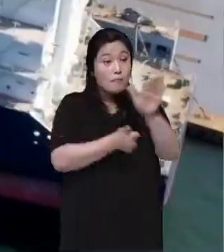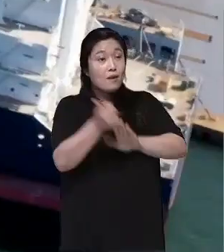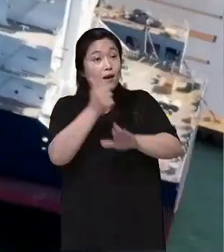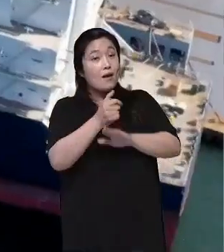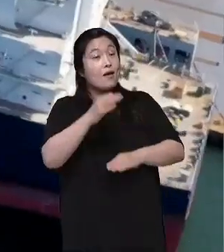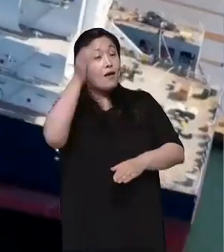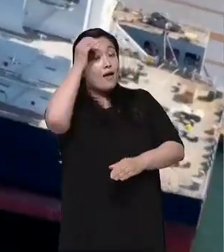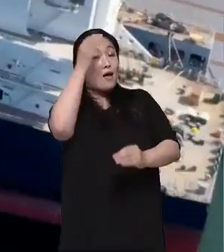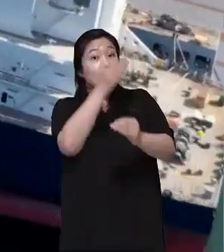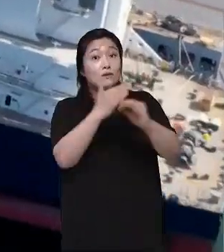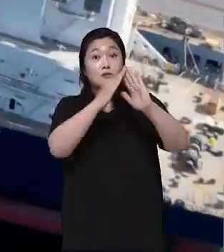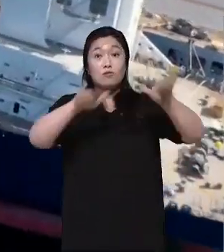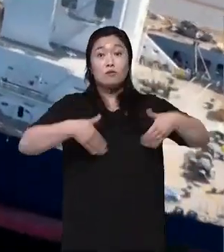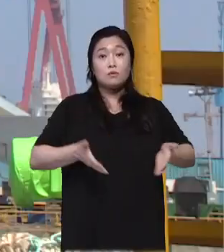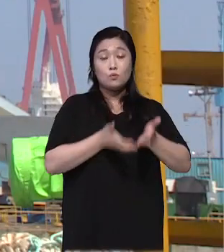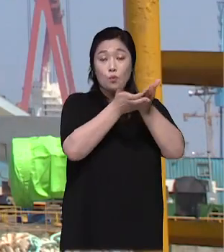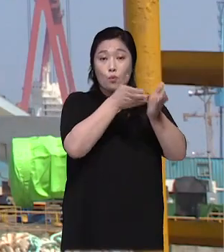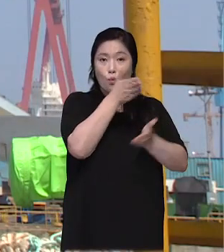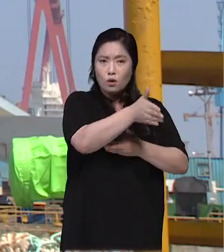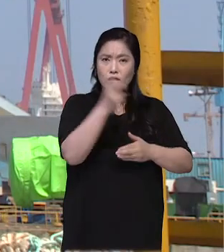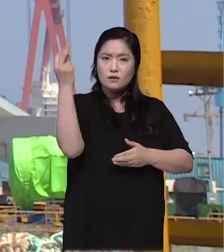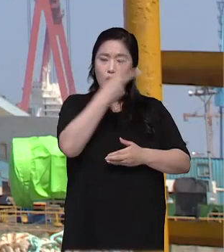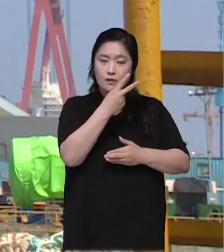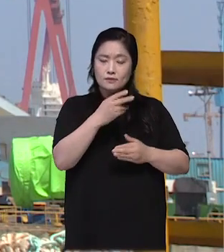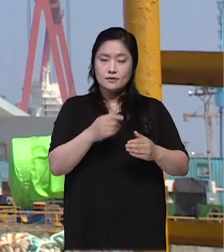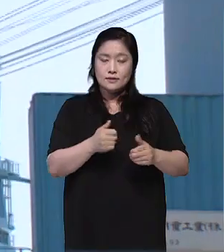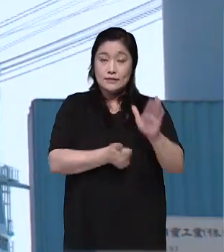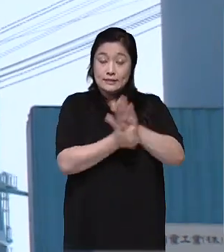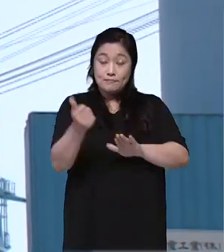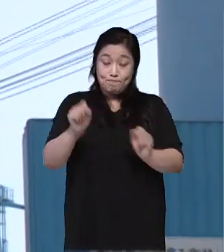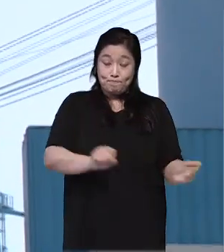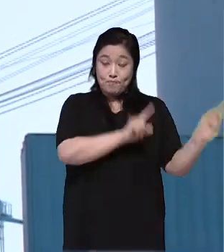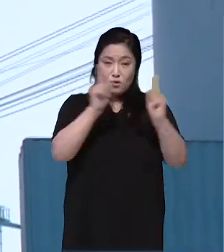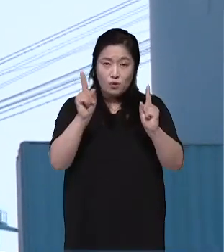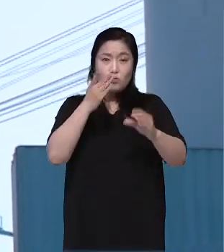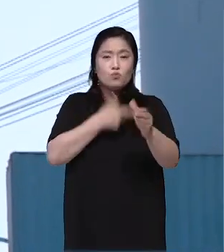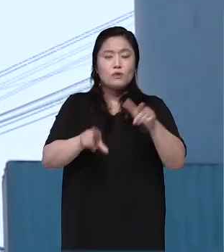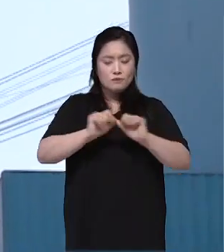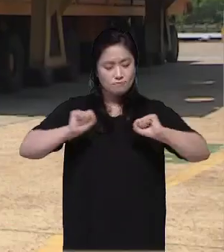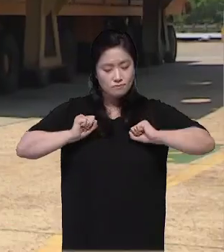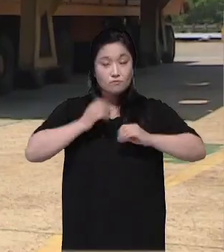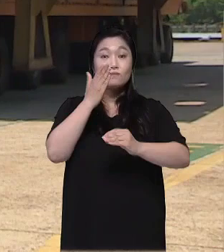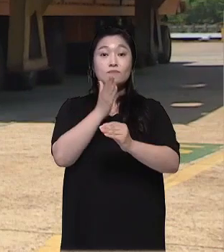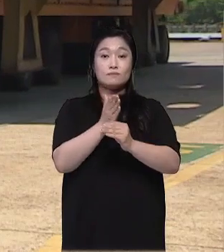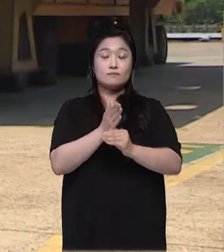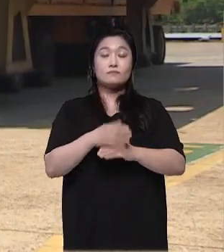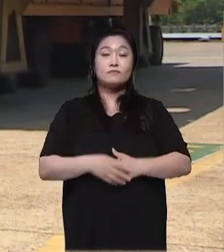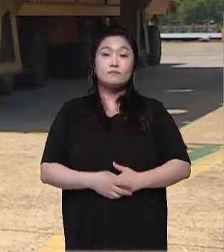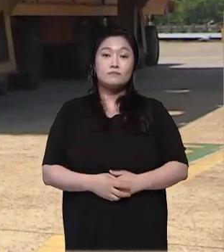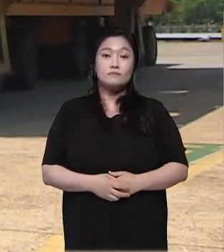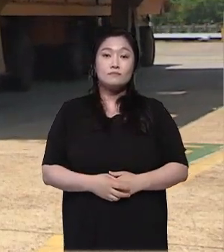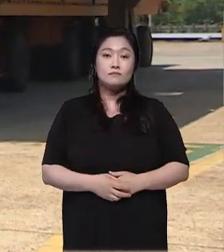희망을 엿보기 시작한 전남 조선업이 다시 날개를 펴기 위해 안간힘을 쓰고 있습니다. KBC 이동근입니다.